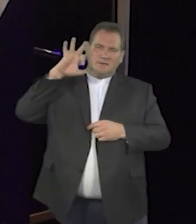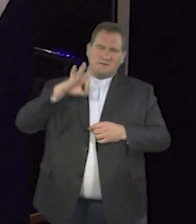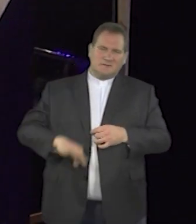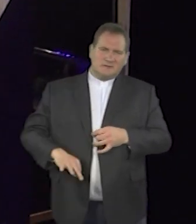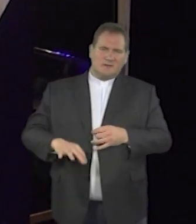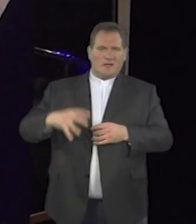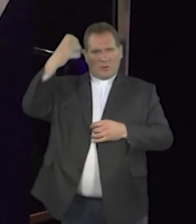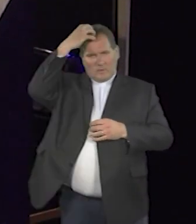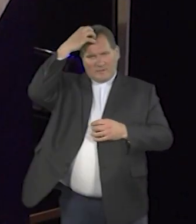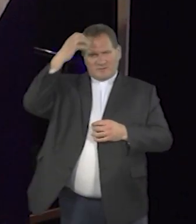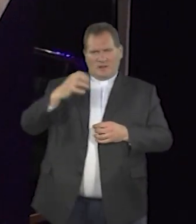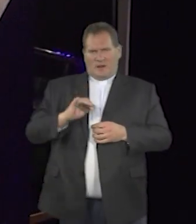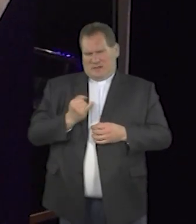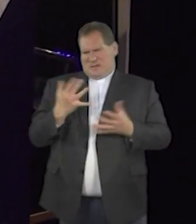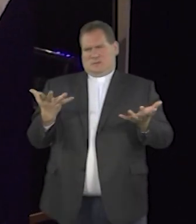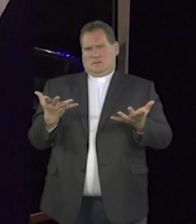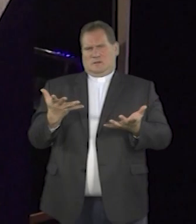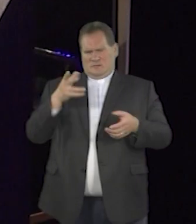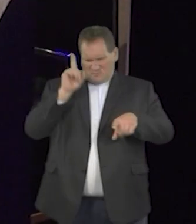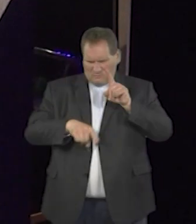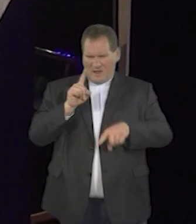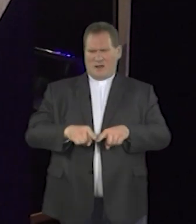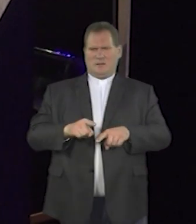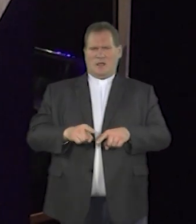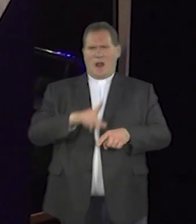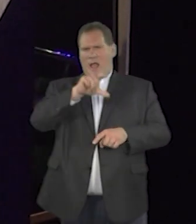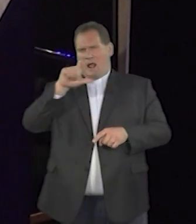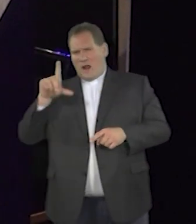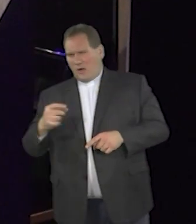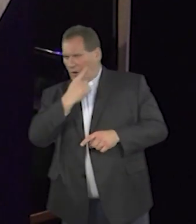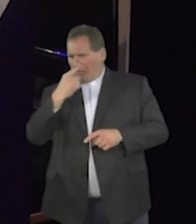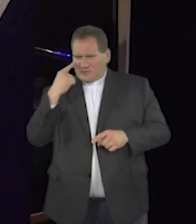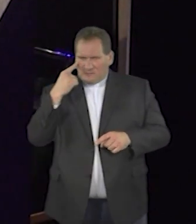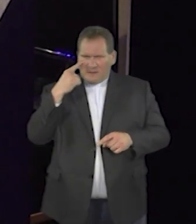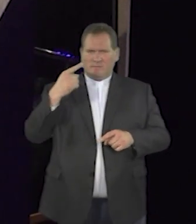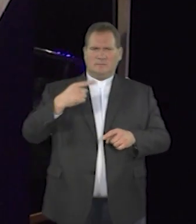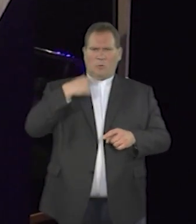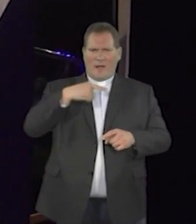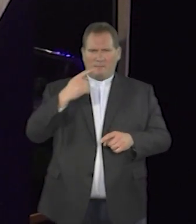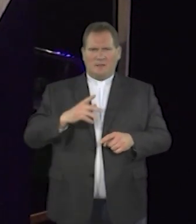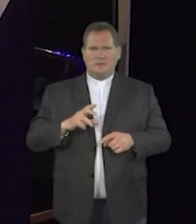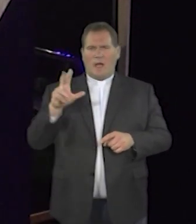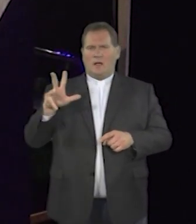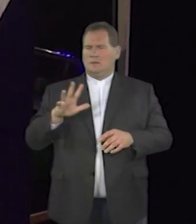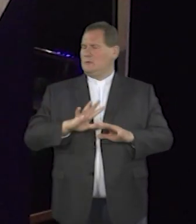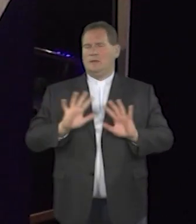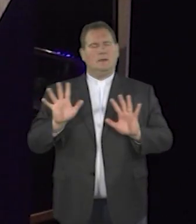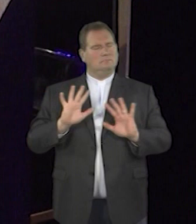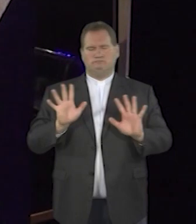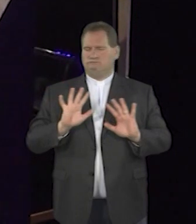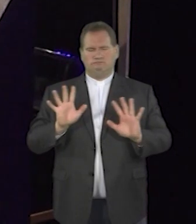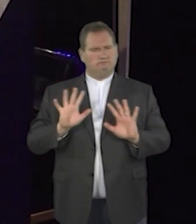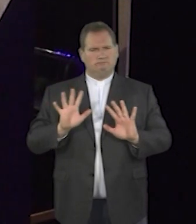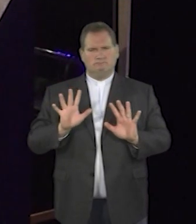ziemi. Ale jak to? No tak to. Moja lalo, oczy mamże kłamać? No tak. O, nie. Nie